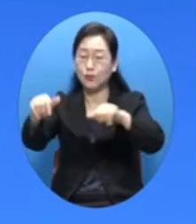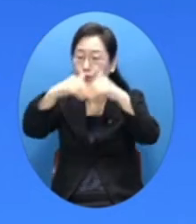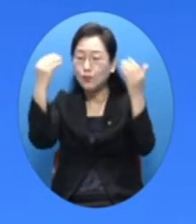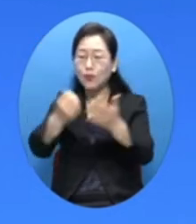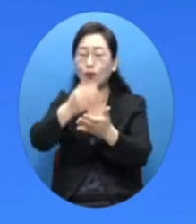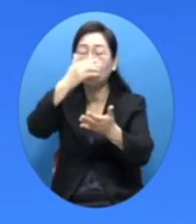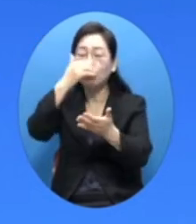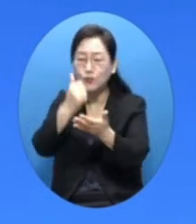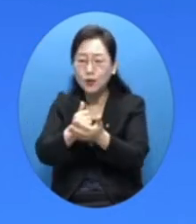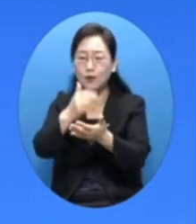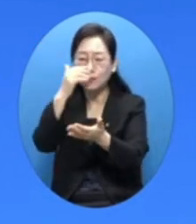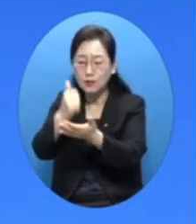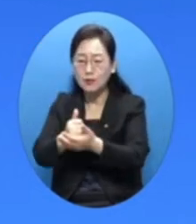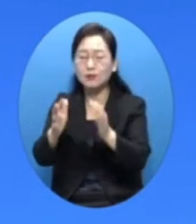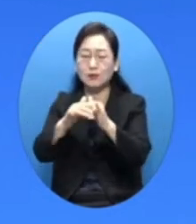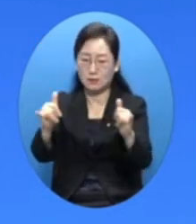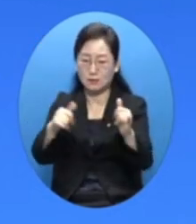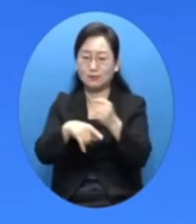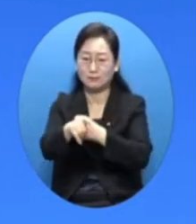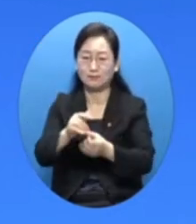되었습니다.